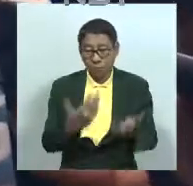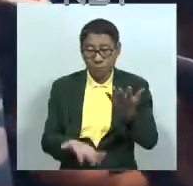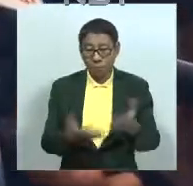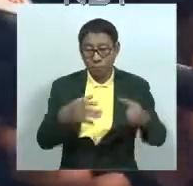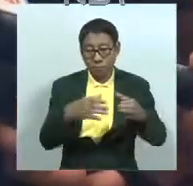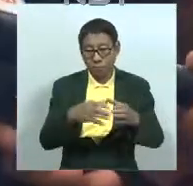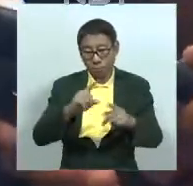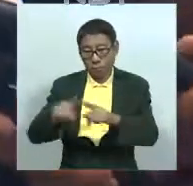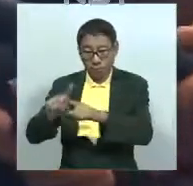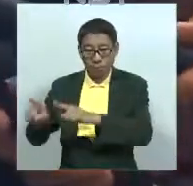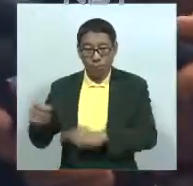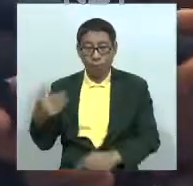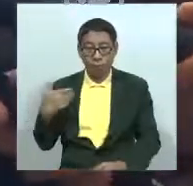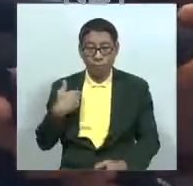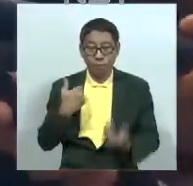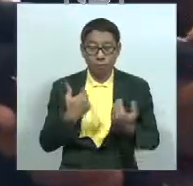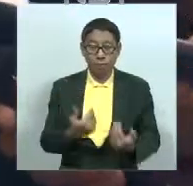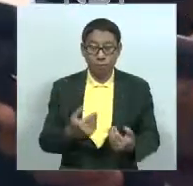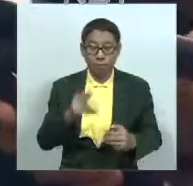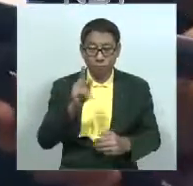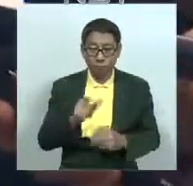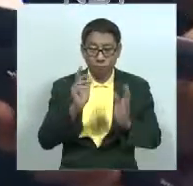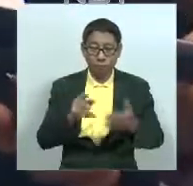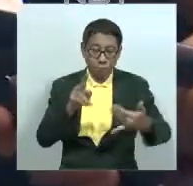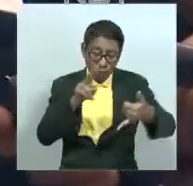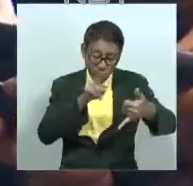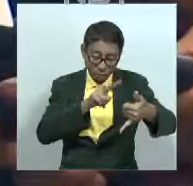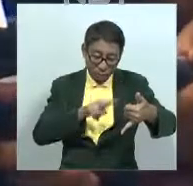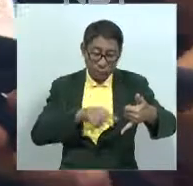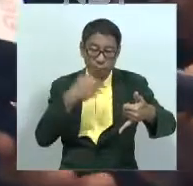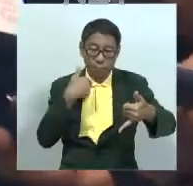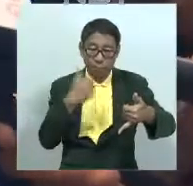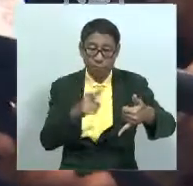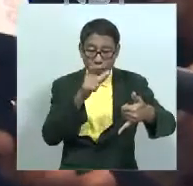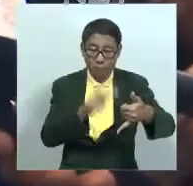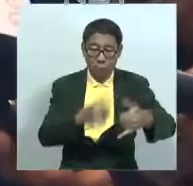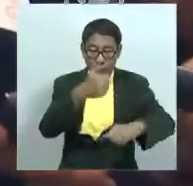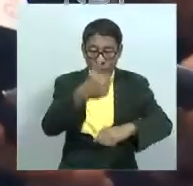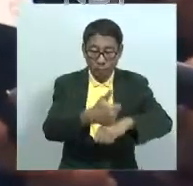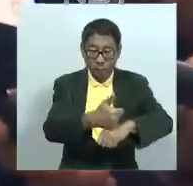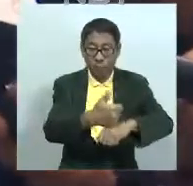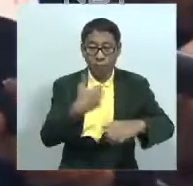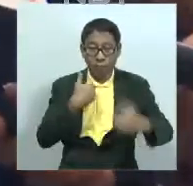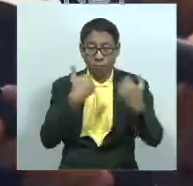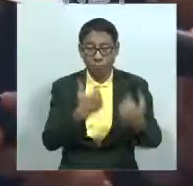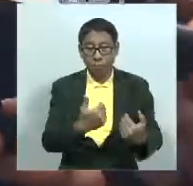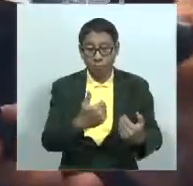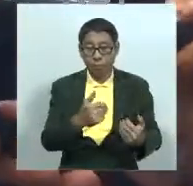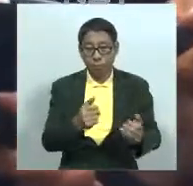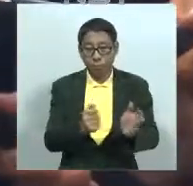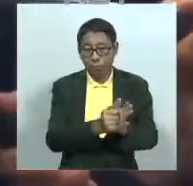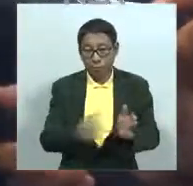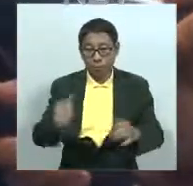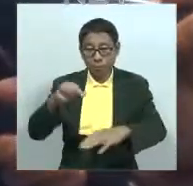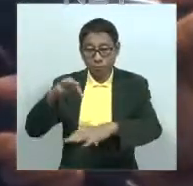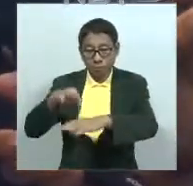รคแต่ละพรรคเขาจะเป็นผู้พิจารณาว่าถ้าสมมติว่าคนที่เป็นรัฐมนตรีแล้วบางพรรคเขาจะมีมติว่าออกจากตำแหน่ง